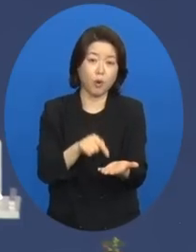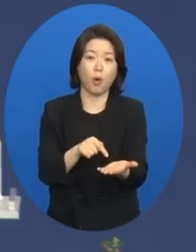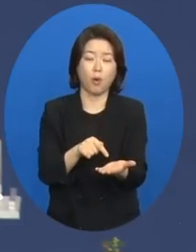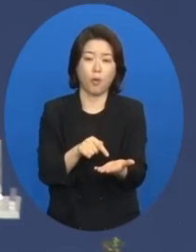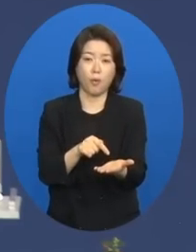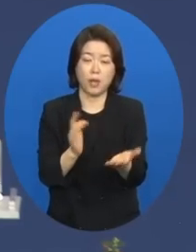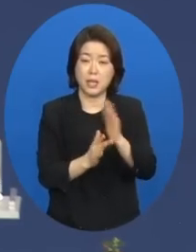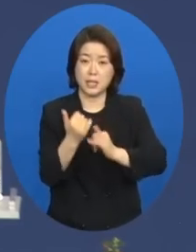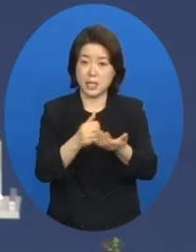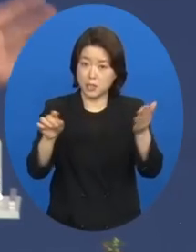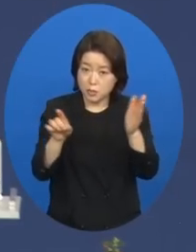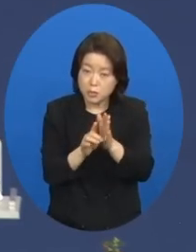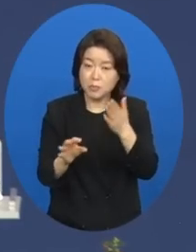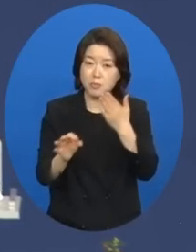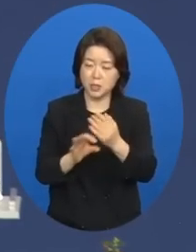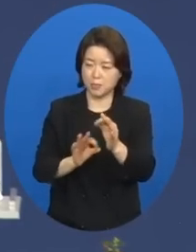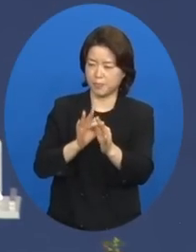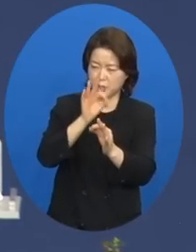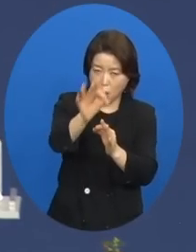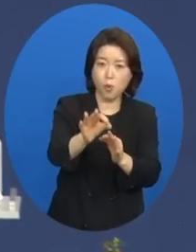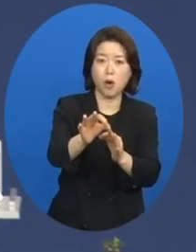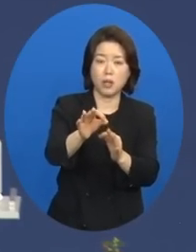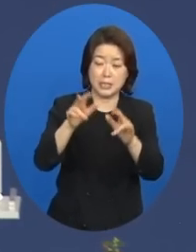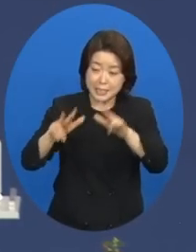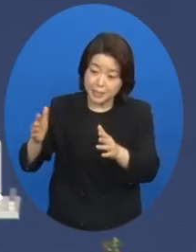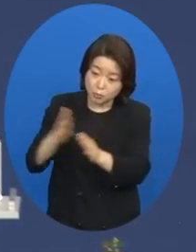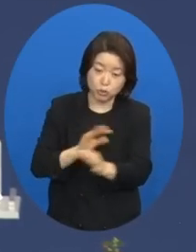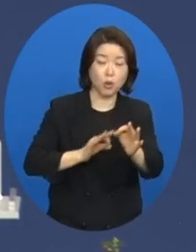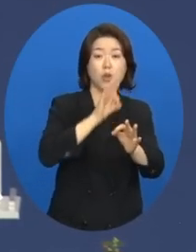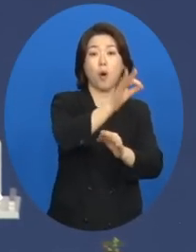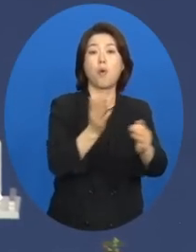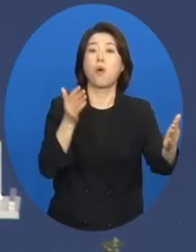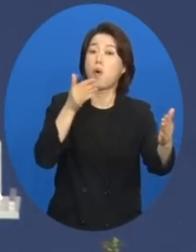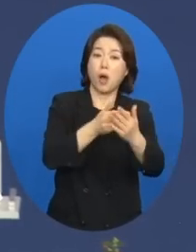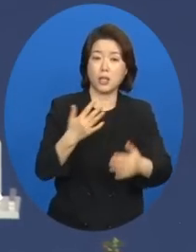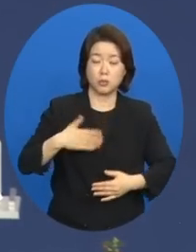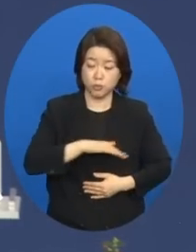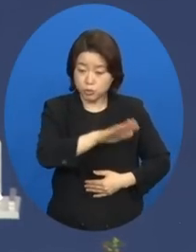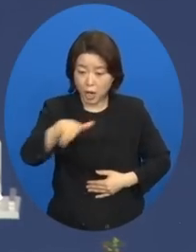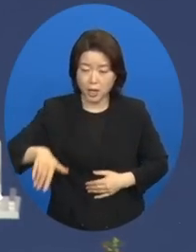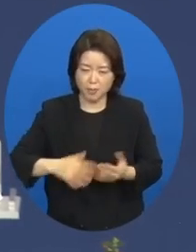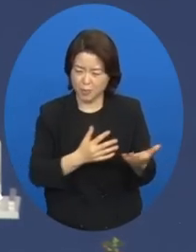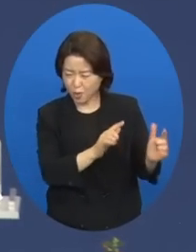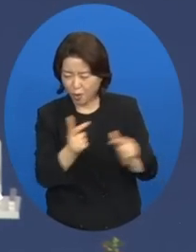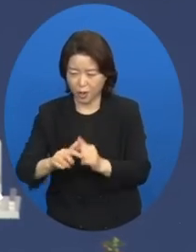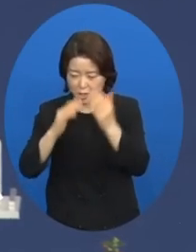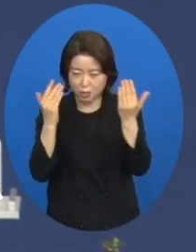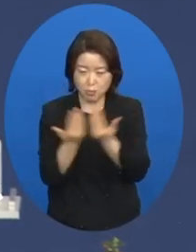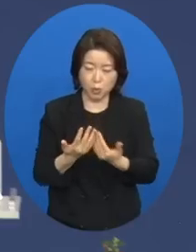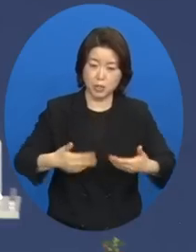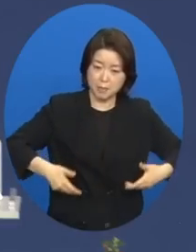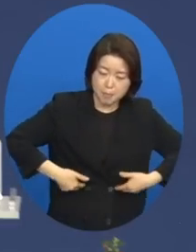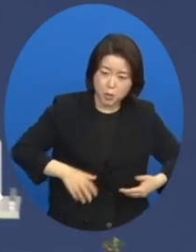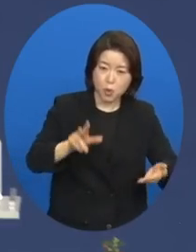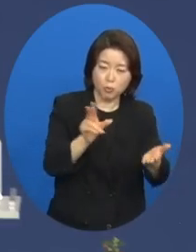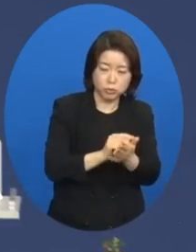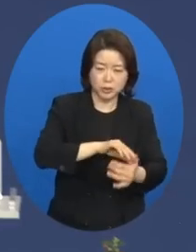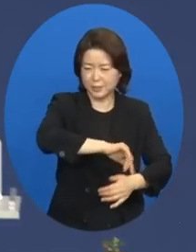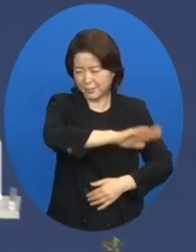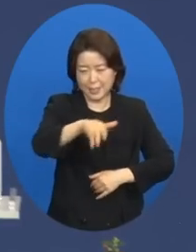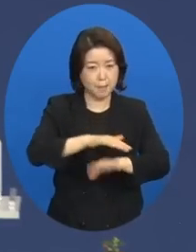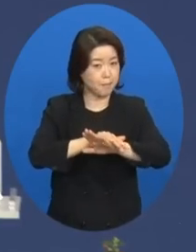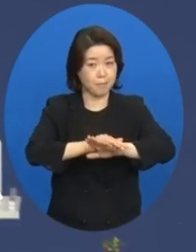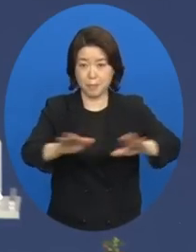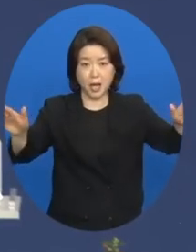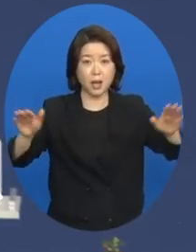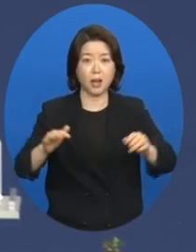믿기만 하면 영원히, 지금부터 영원까지 우리 안에 있는 모든 것들을, 모든 필요와 문제를 다 해결하고